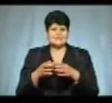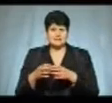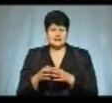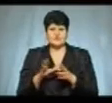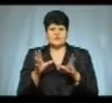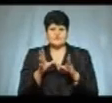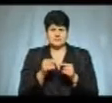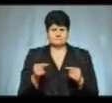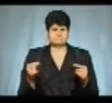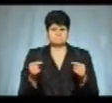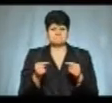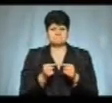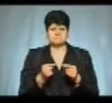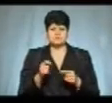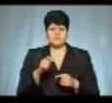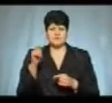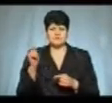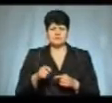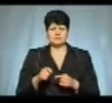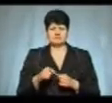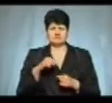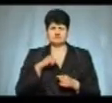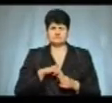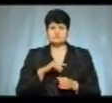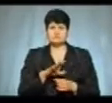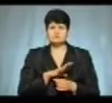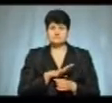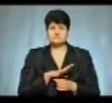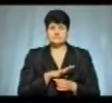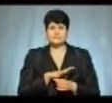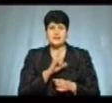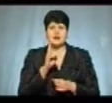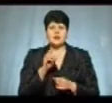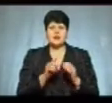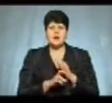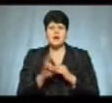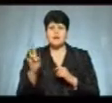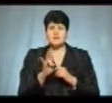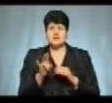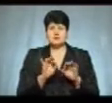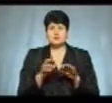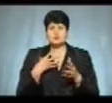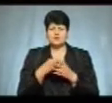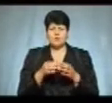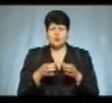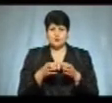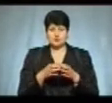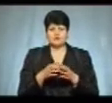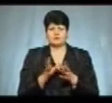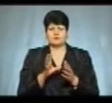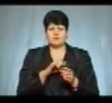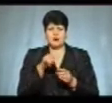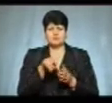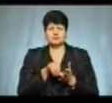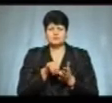чіткому бойовому настрої. Капелан Іван Гуня розповідає про свою роту. Вона складалась 150 чоловік